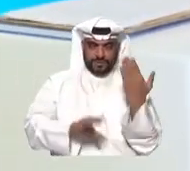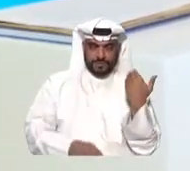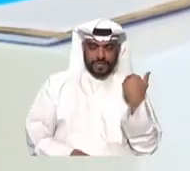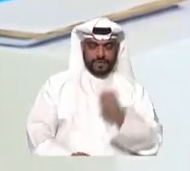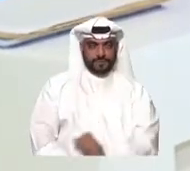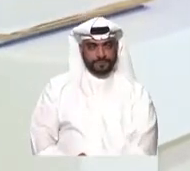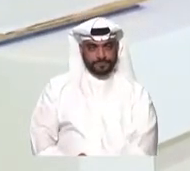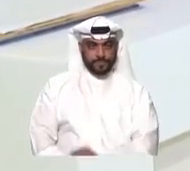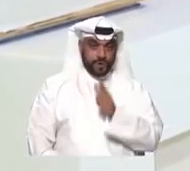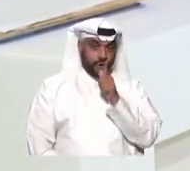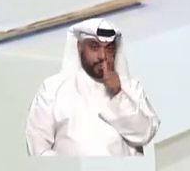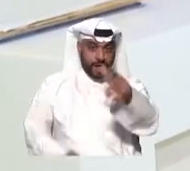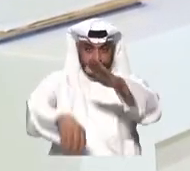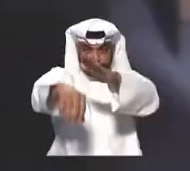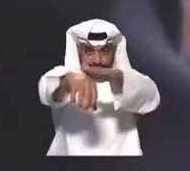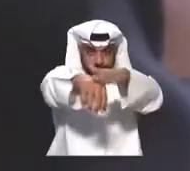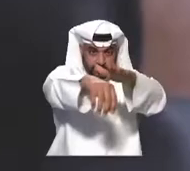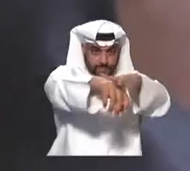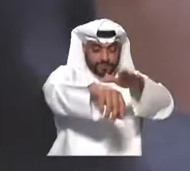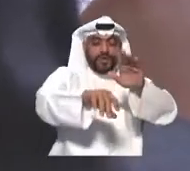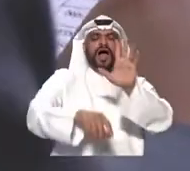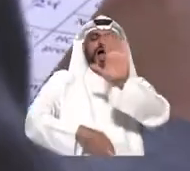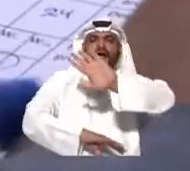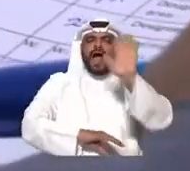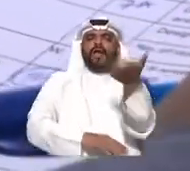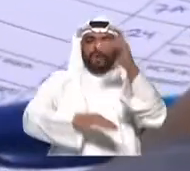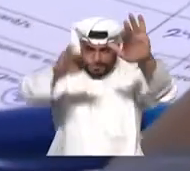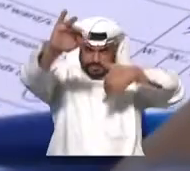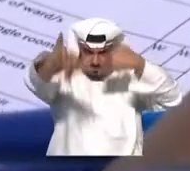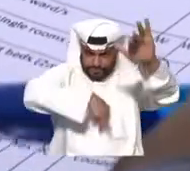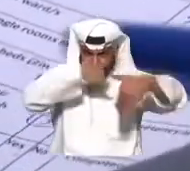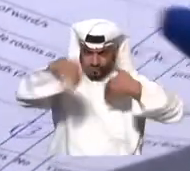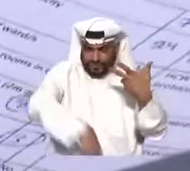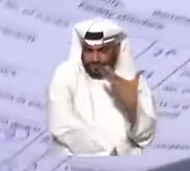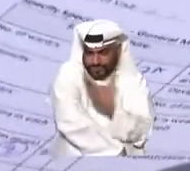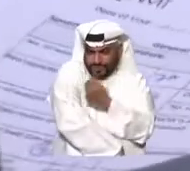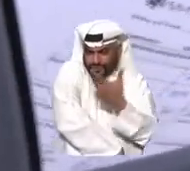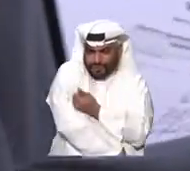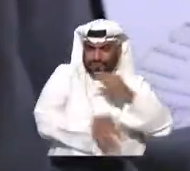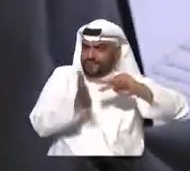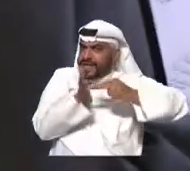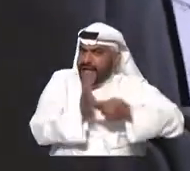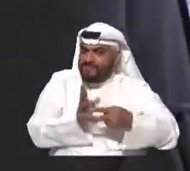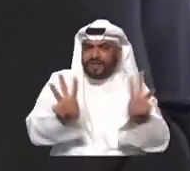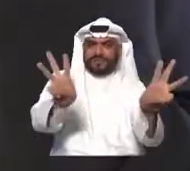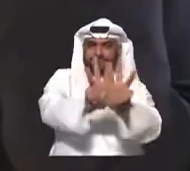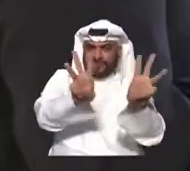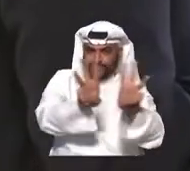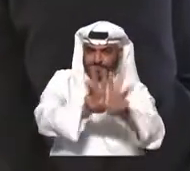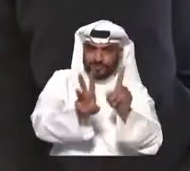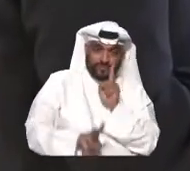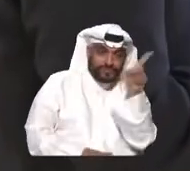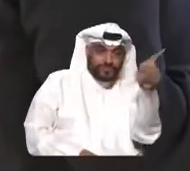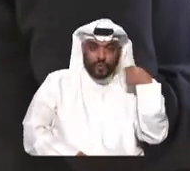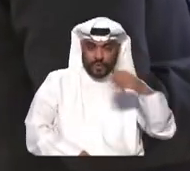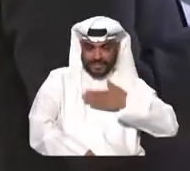الماضية. وتدعو وزارة الصحة الراغبين في الحصول على اللقاح المضاد لكورونا التسجيل عبر الموقع